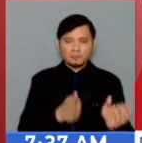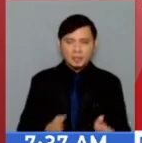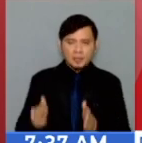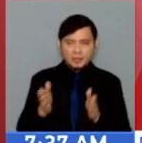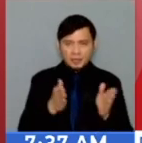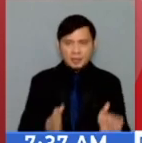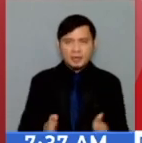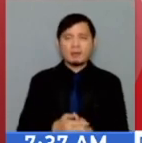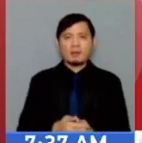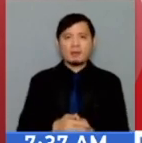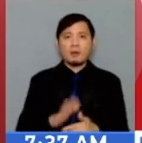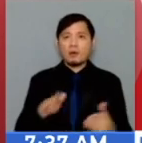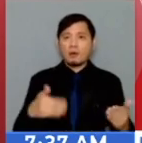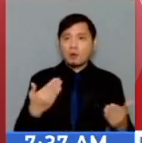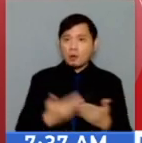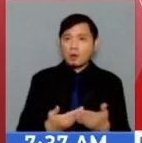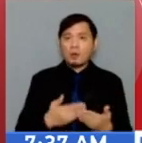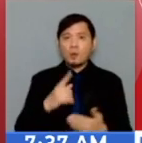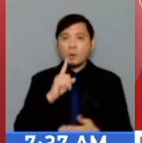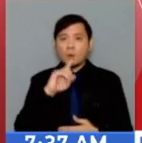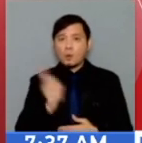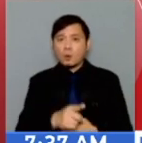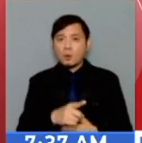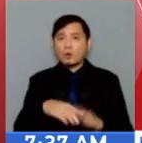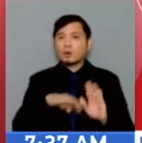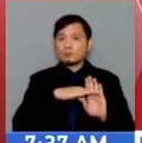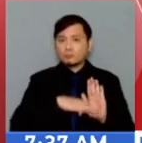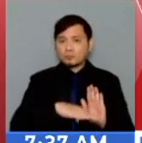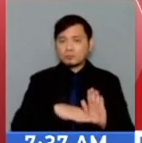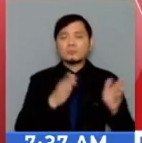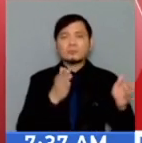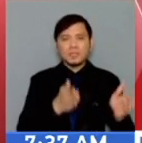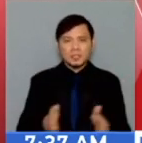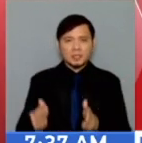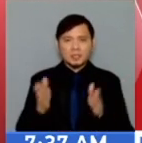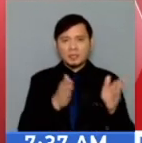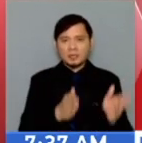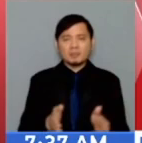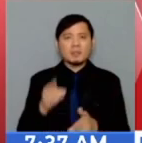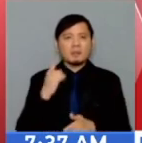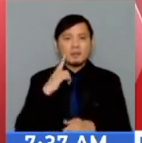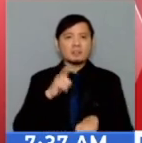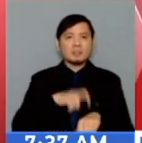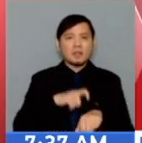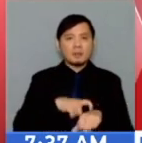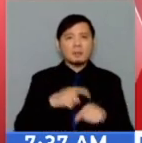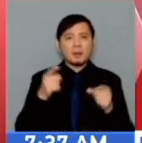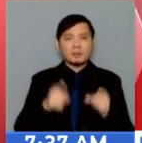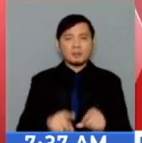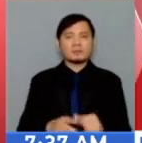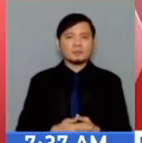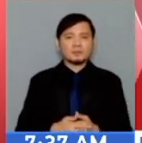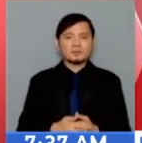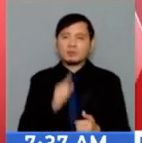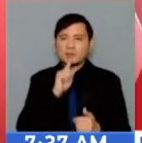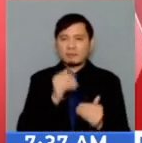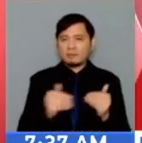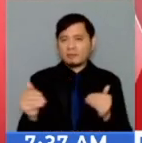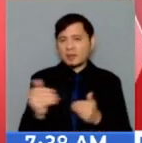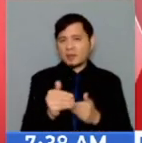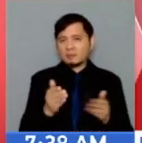ibilin for when the time comes. Yun right. lang parating niyang sinasabi. Mm-mm. Pati yung mga collection ko